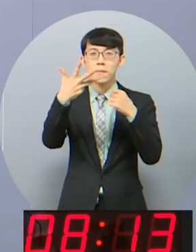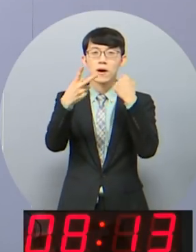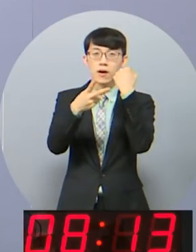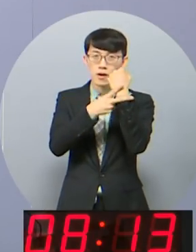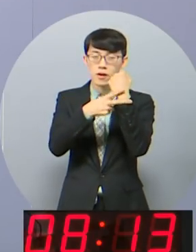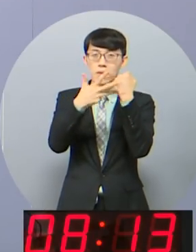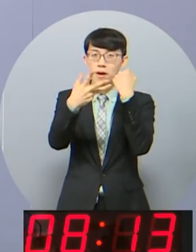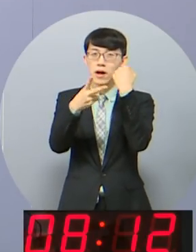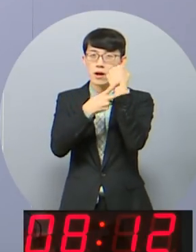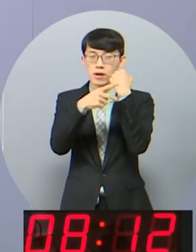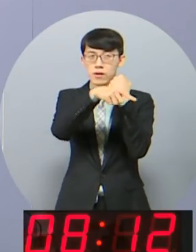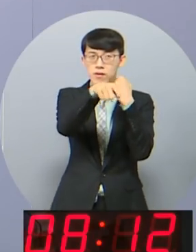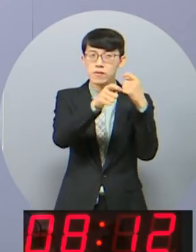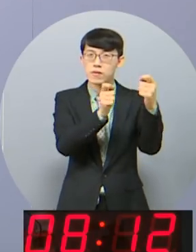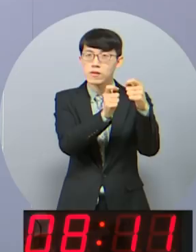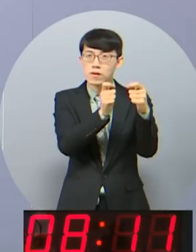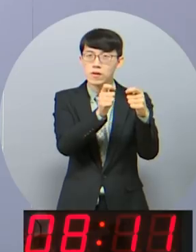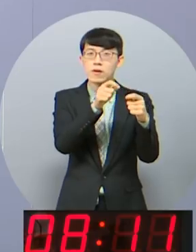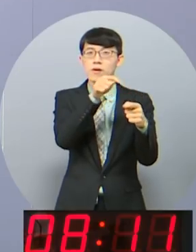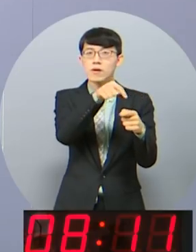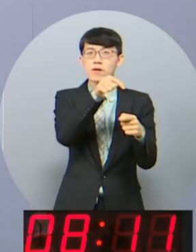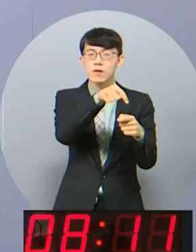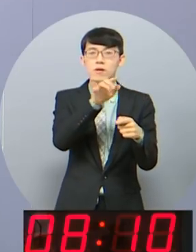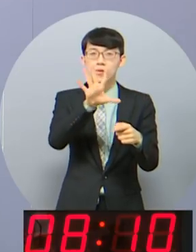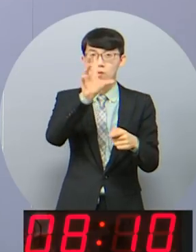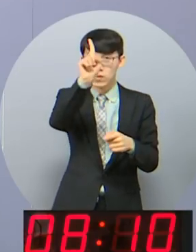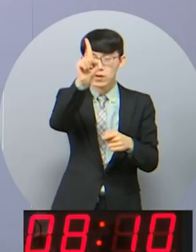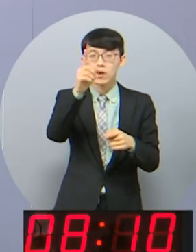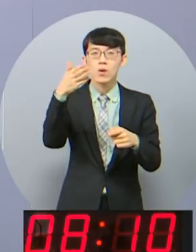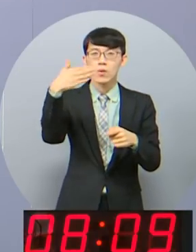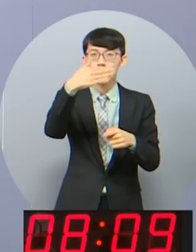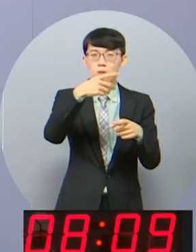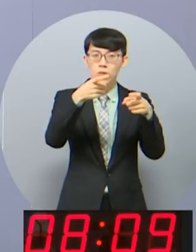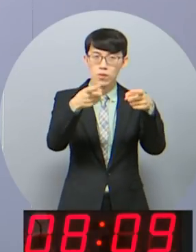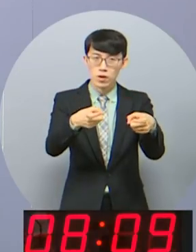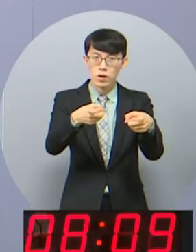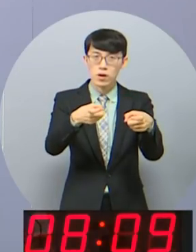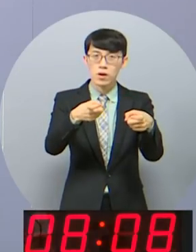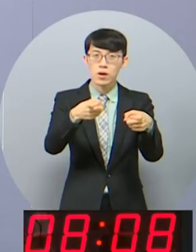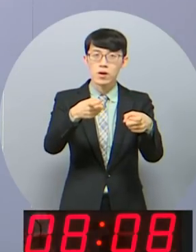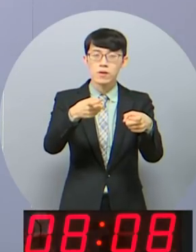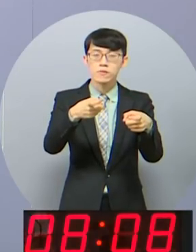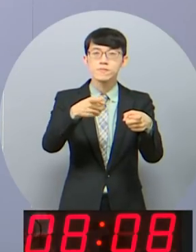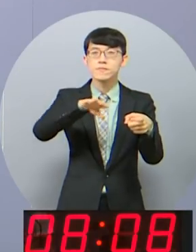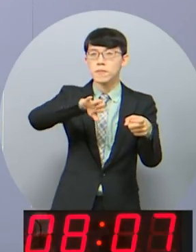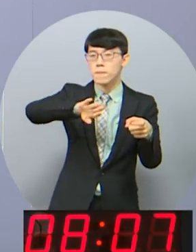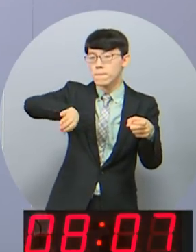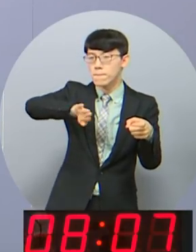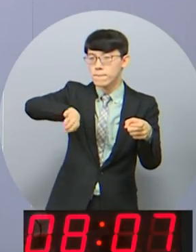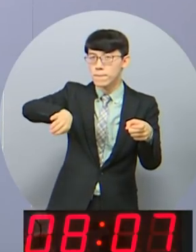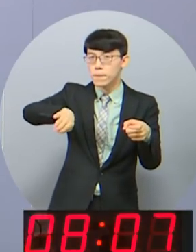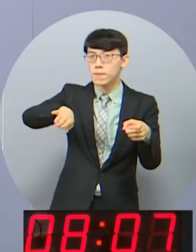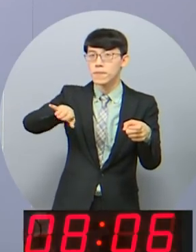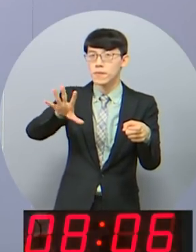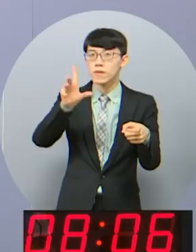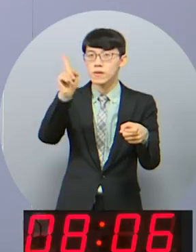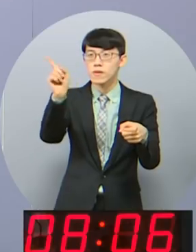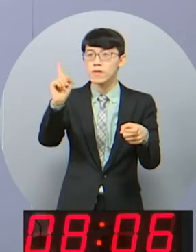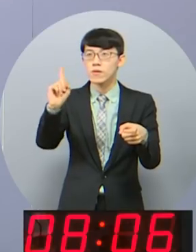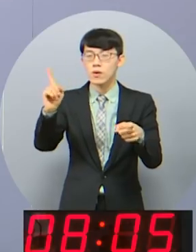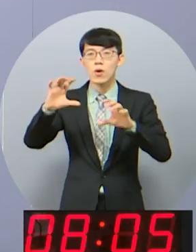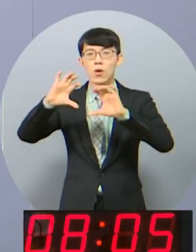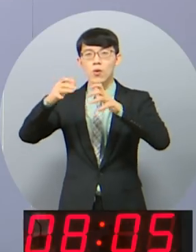遐哦，有一个这个那个渔港，渔港啊，啊边有一个迄款了国有财产局的